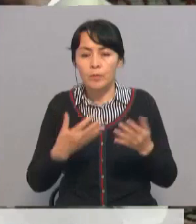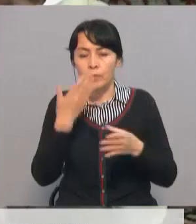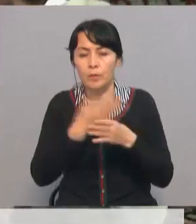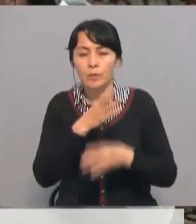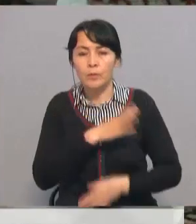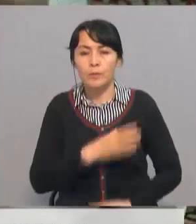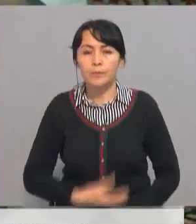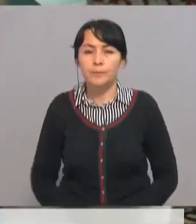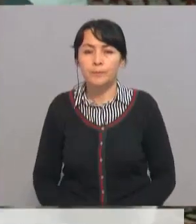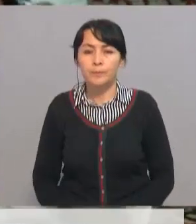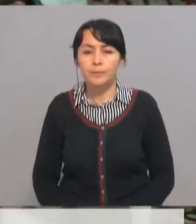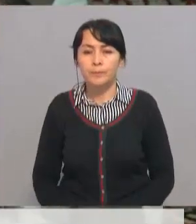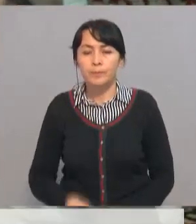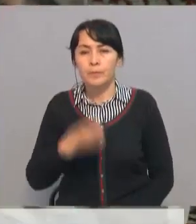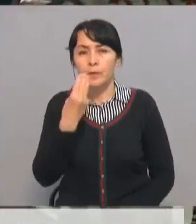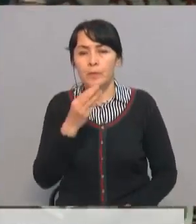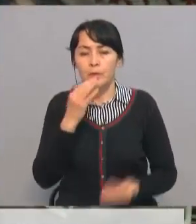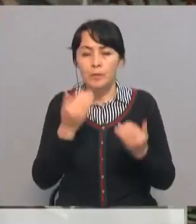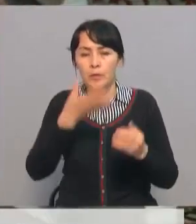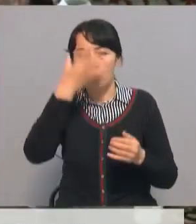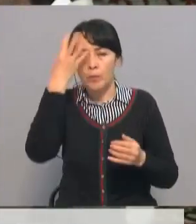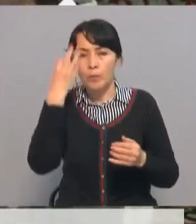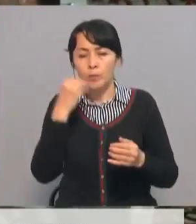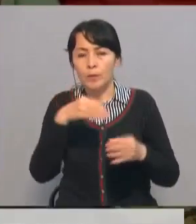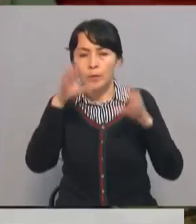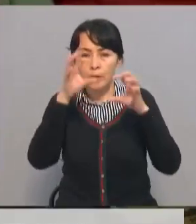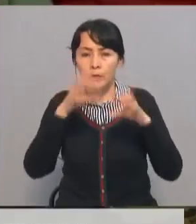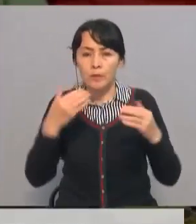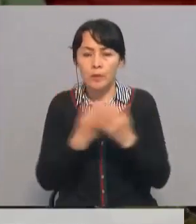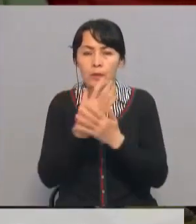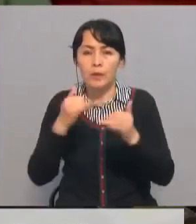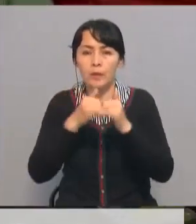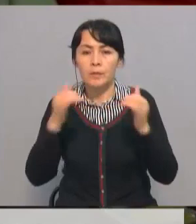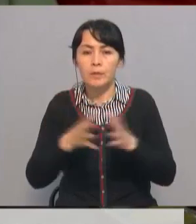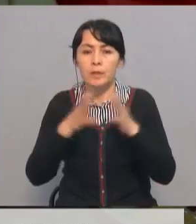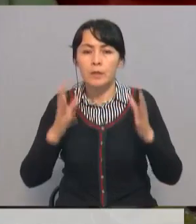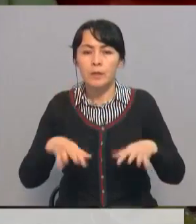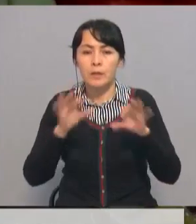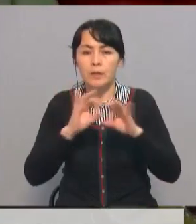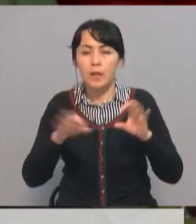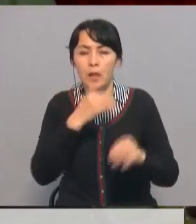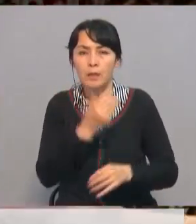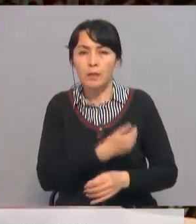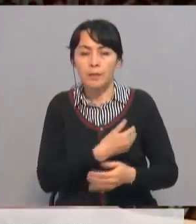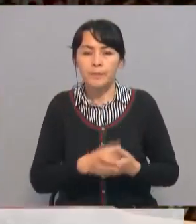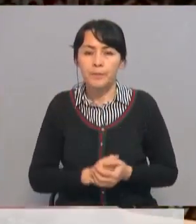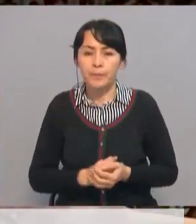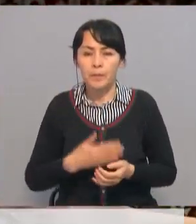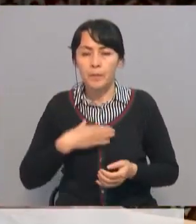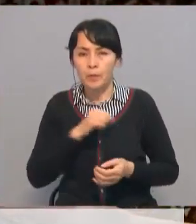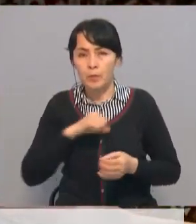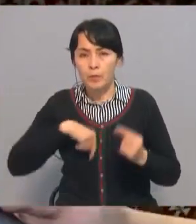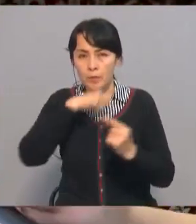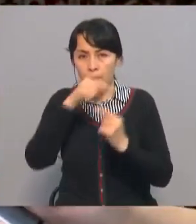қолдау көрсетті. Шамшат ханым осылай ұмыт болып жатқан дәстүрлердің қайта жанданып кеңінен насихат талғанын қалайды. Мен өзім